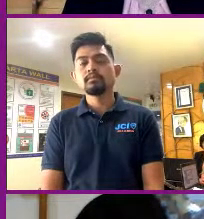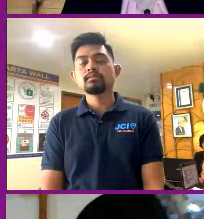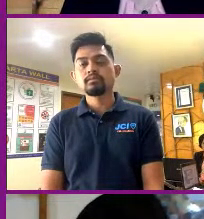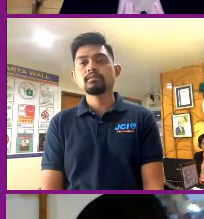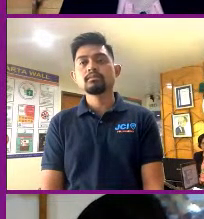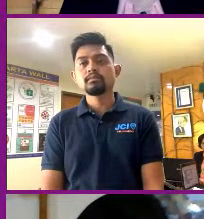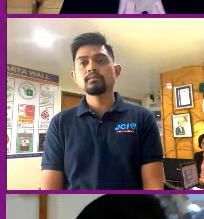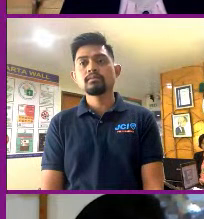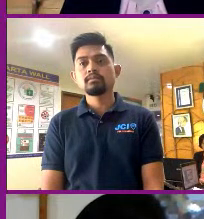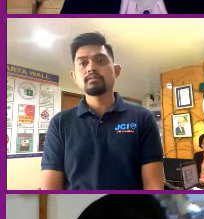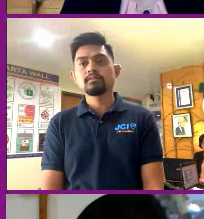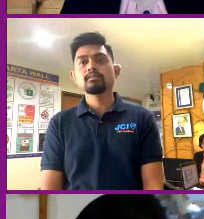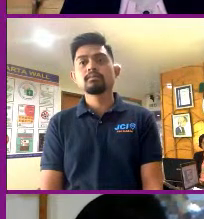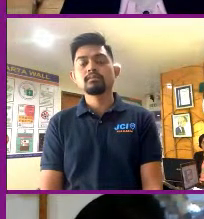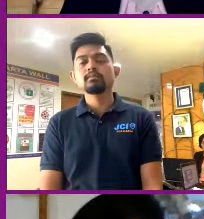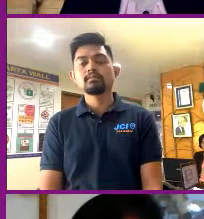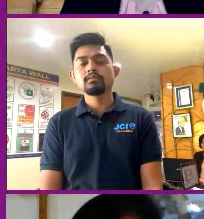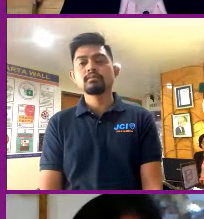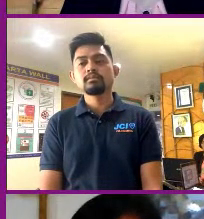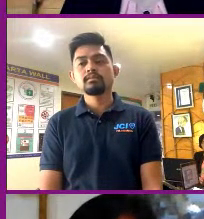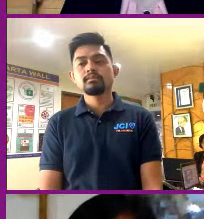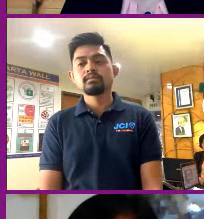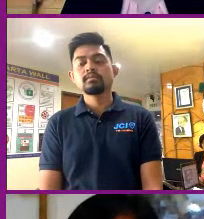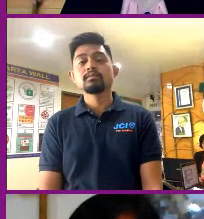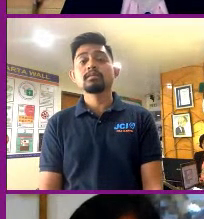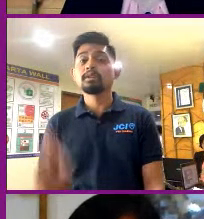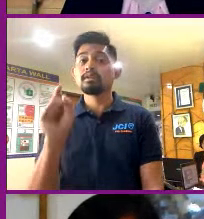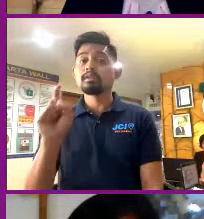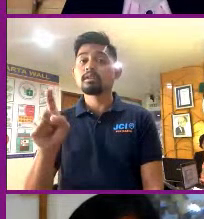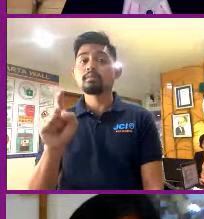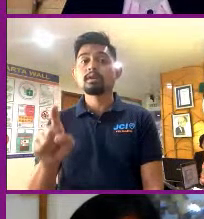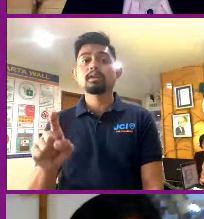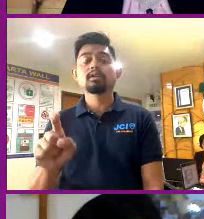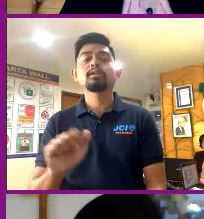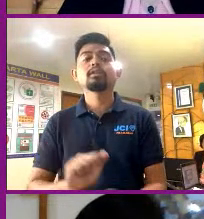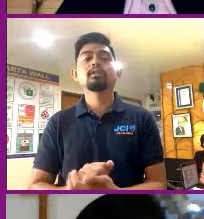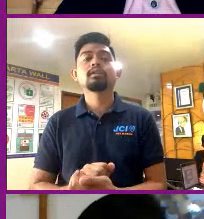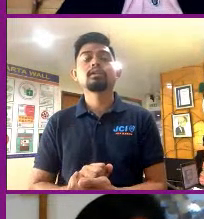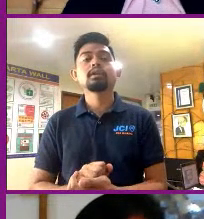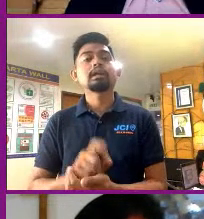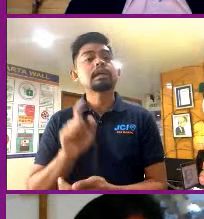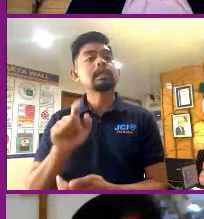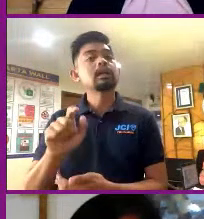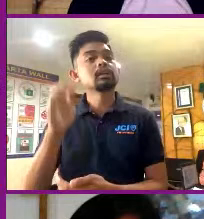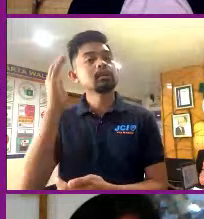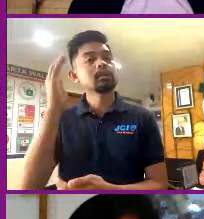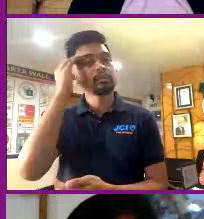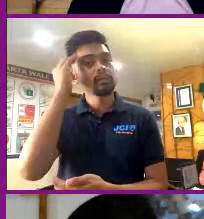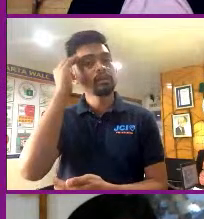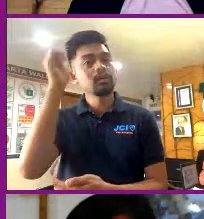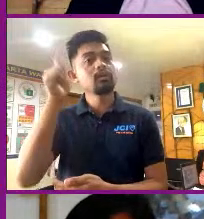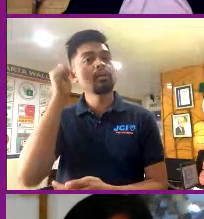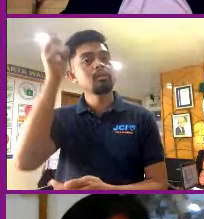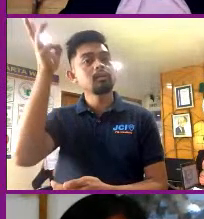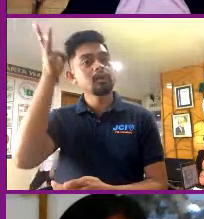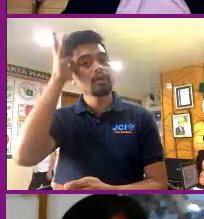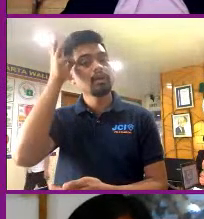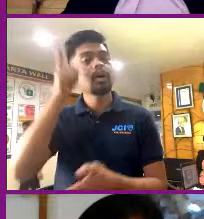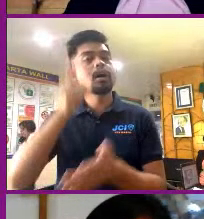pati na rin po na ating mga kalalaki. So dapat po alamin natin po yung nararapat po na mga